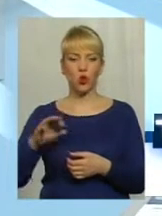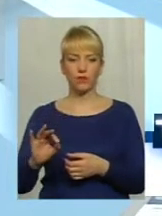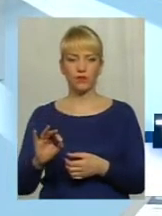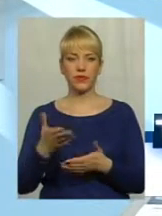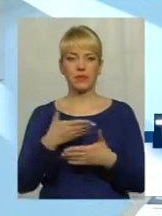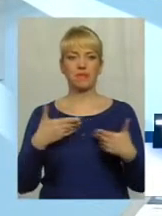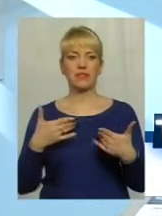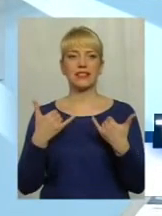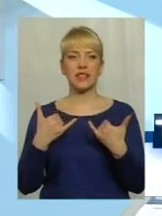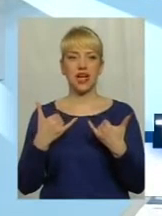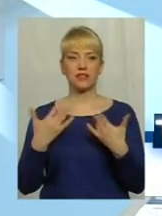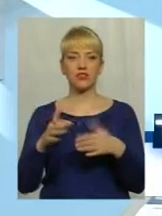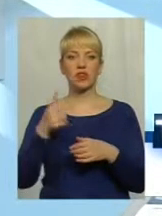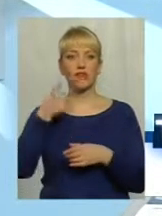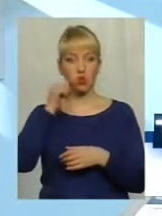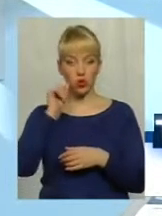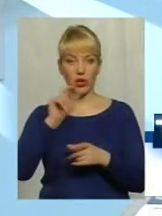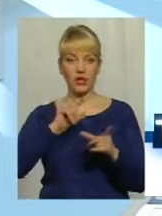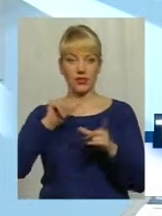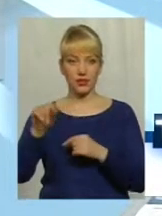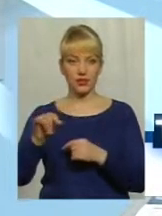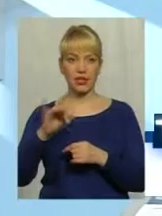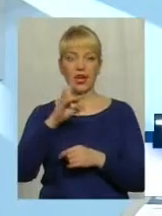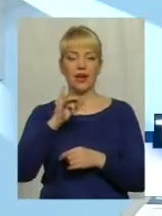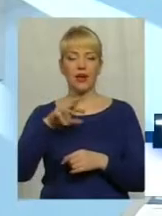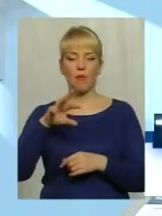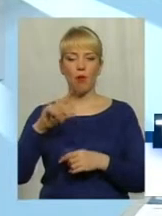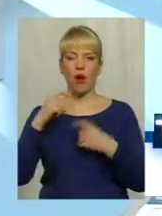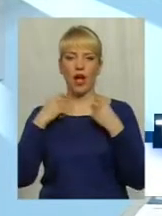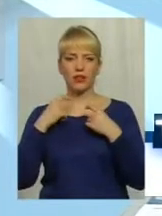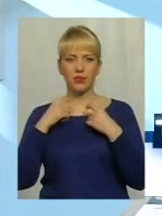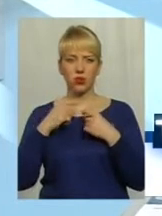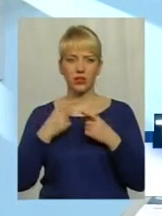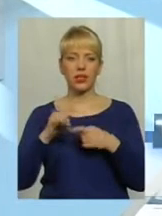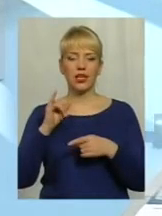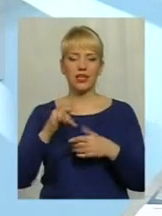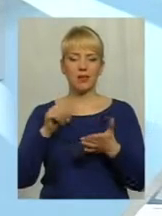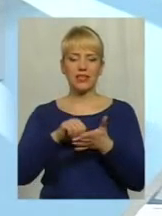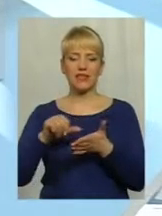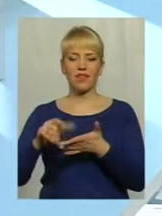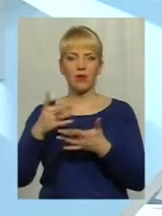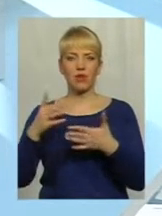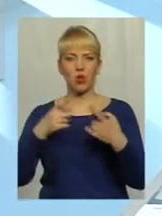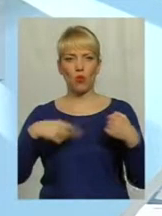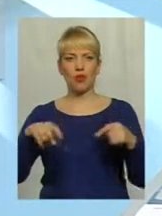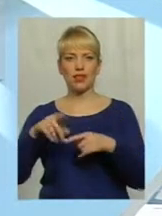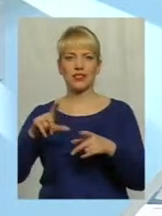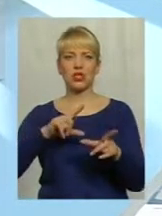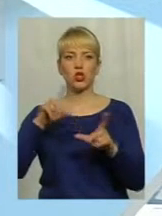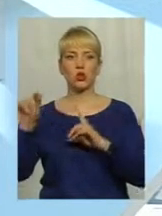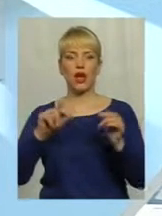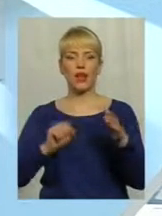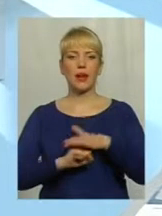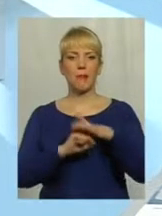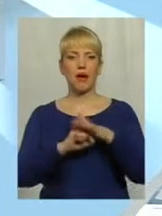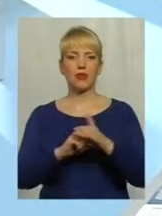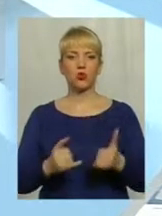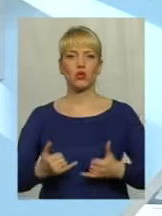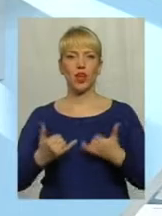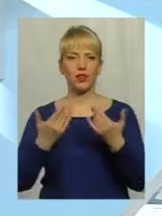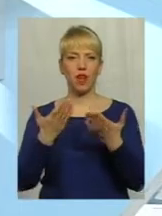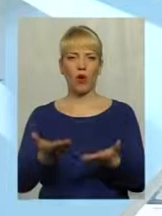Ми вже зараз, буквально вчора, їздили з римокатоликами, з представниками різних домінацій, шукали базу для такого